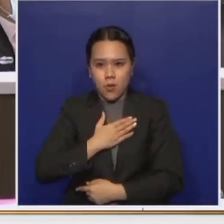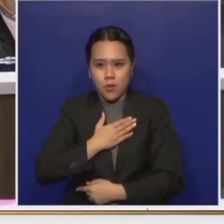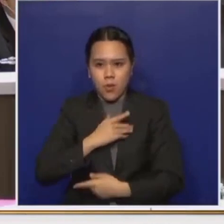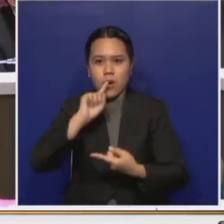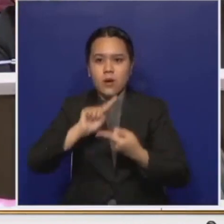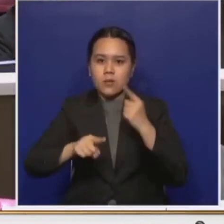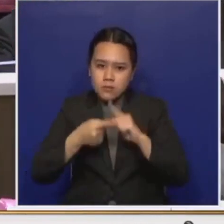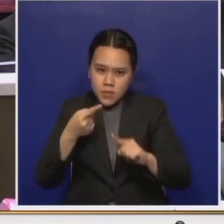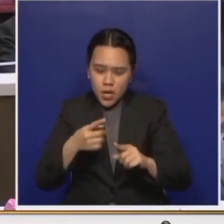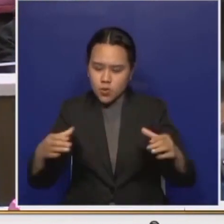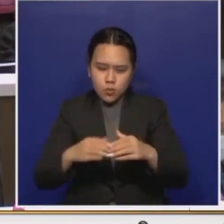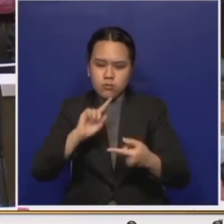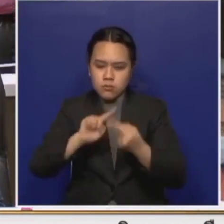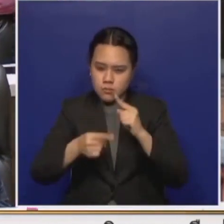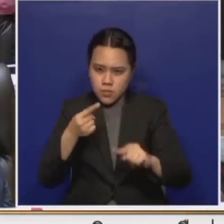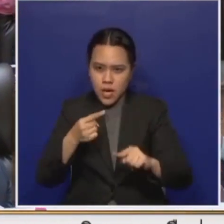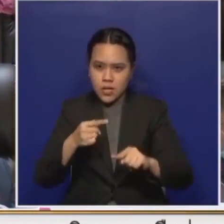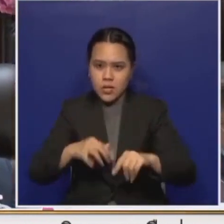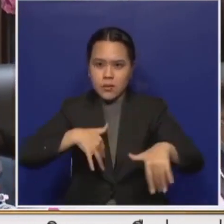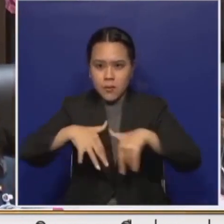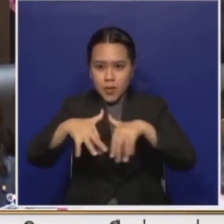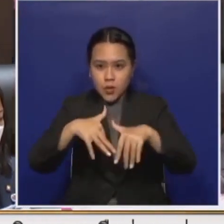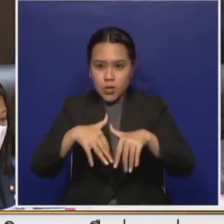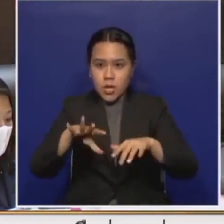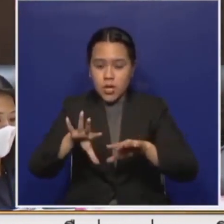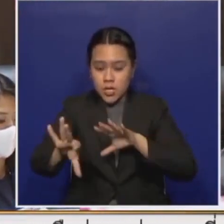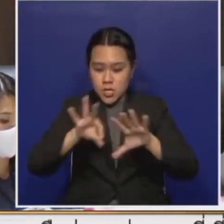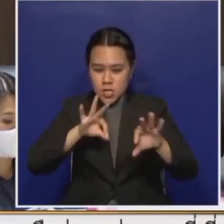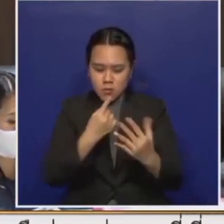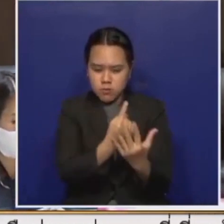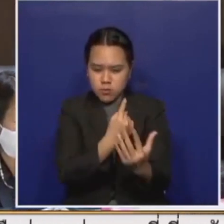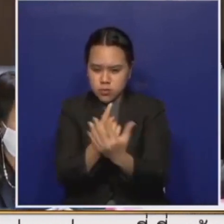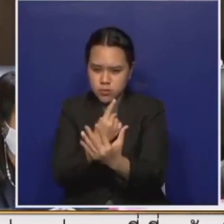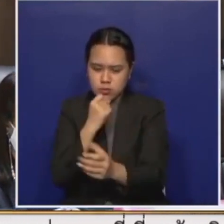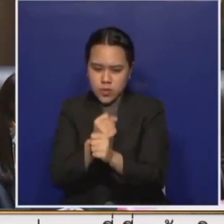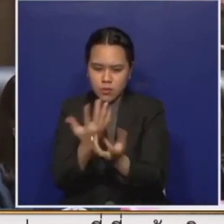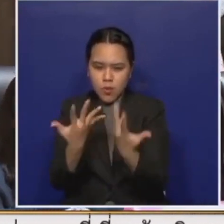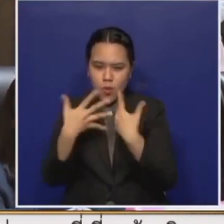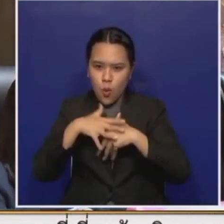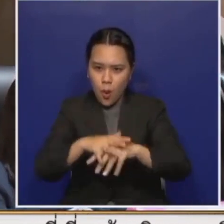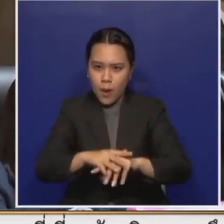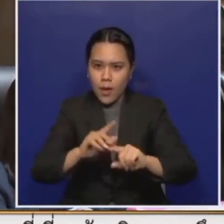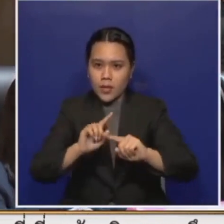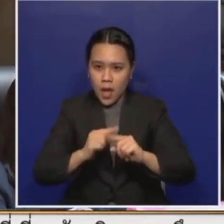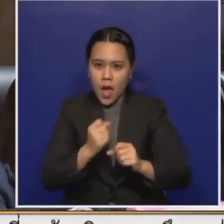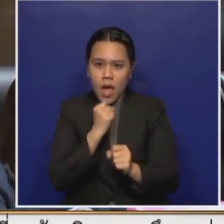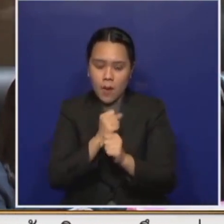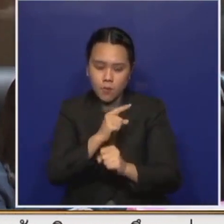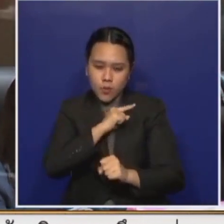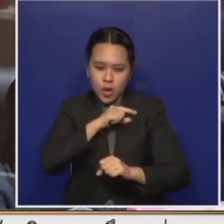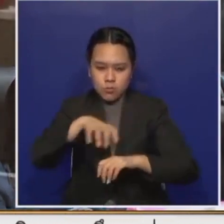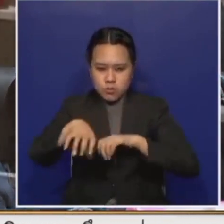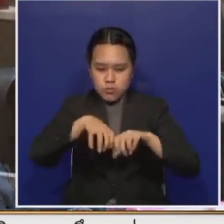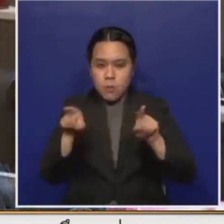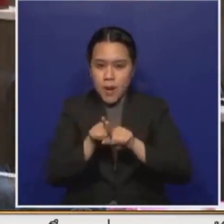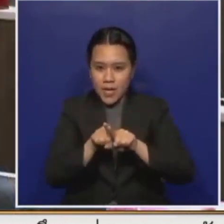กพวกกันพี่น้ประชาชนเลือกแล้มาทำหน้าที่เหมือนกันแต่บทบาทตางกเทานเองหน้าที่ผู้แท